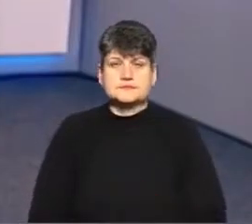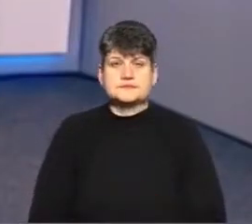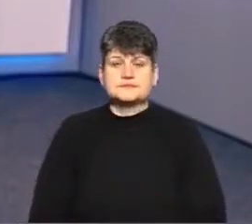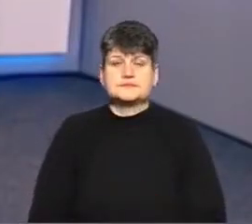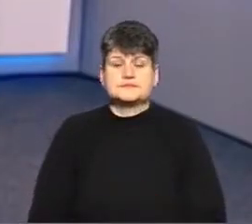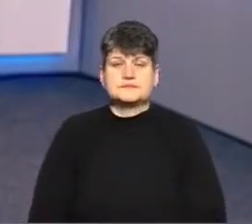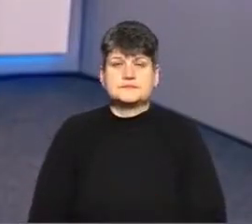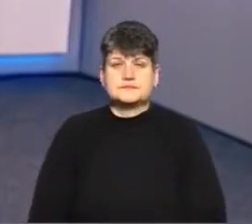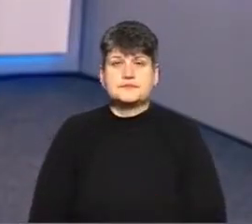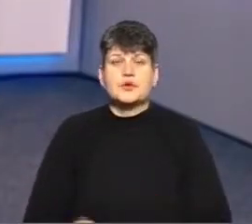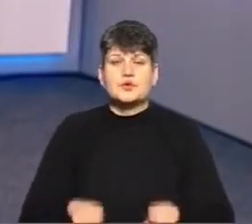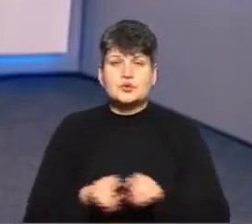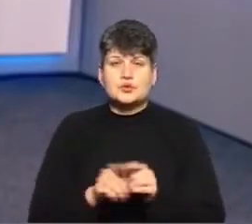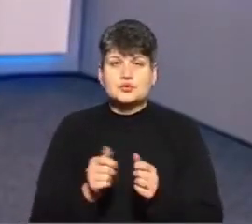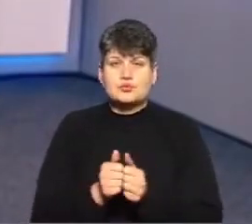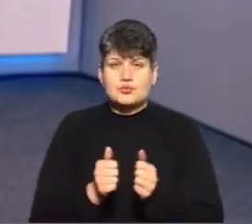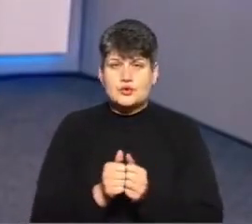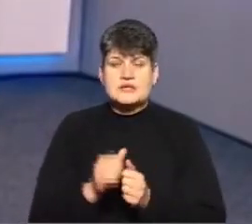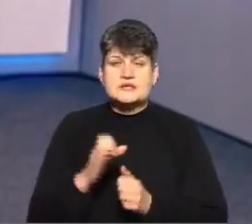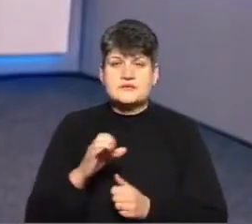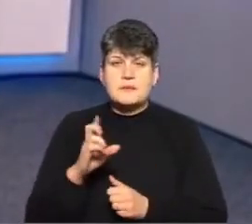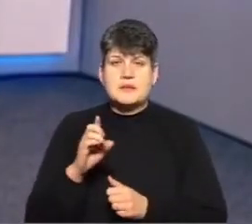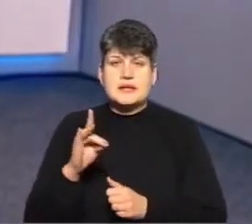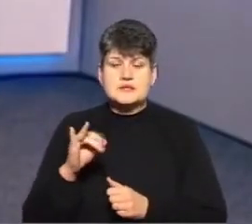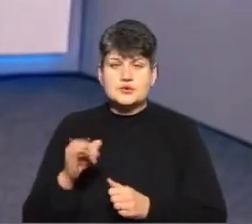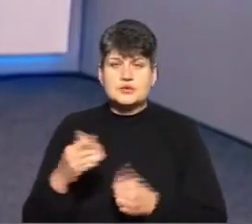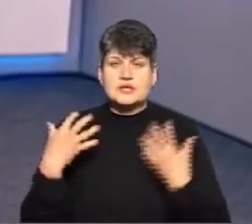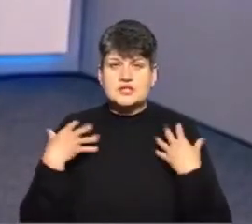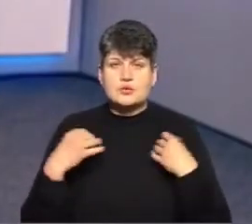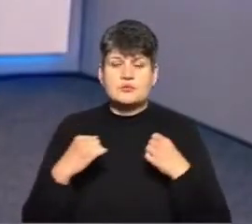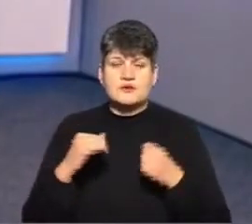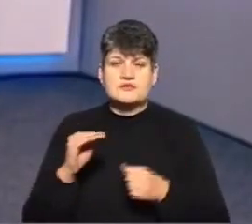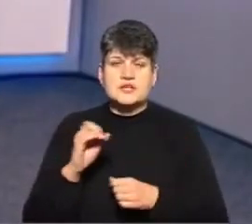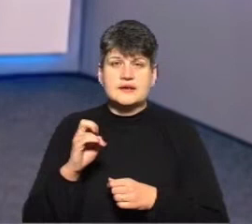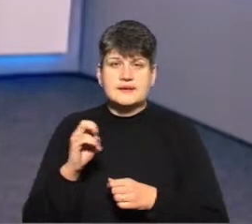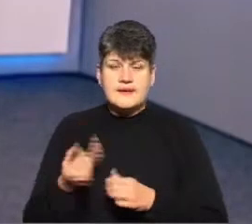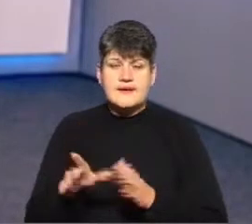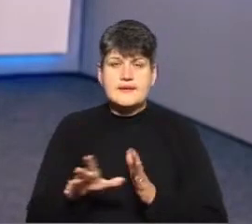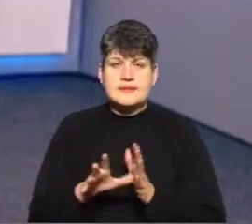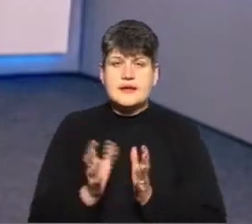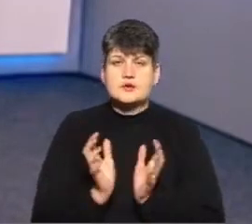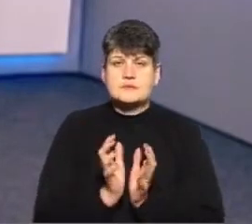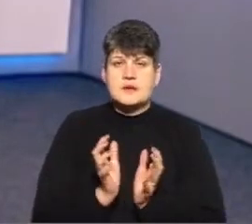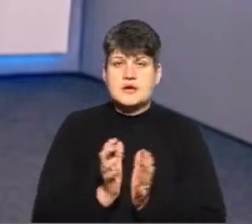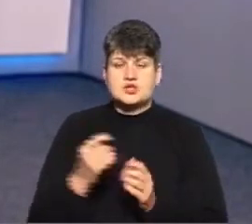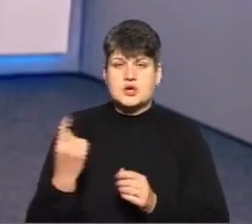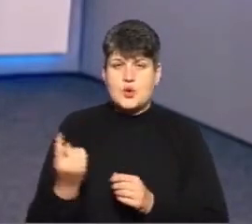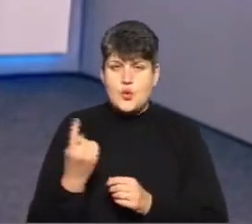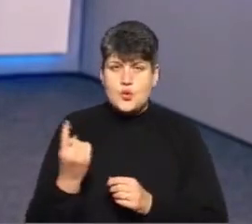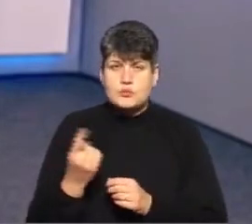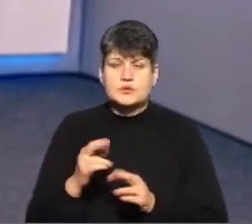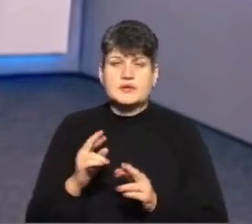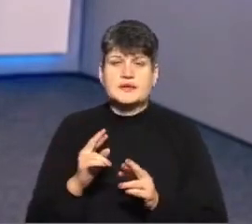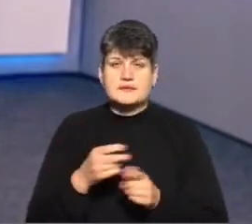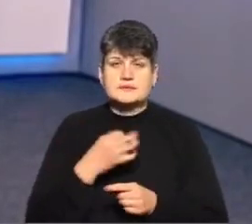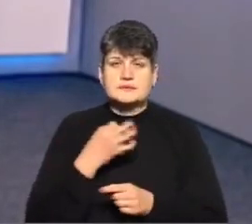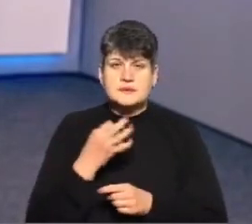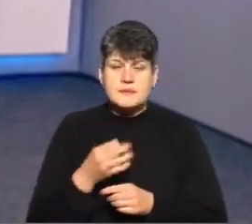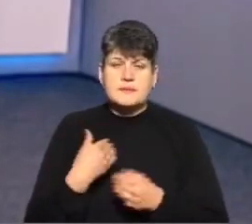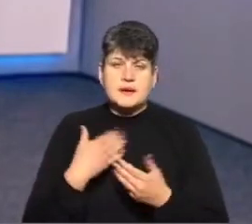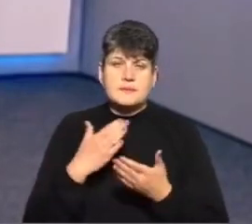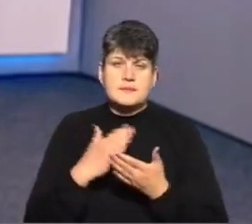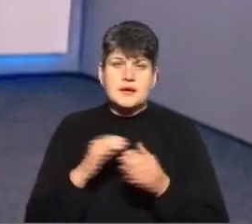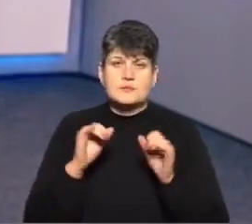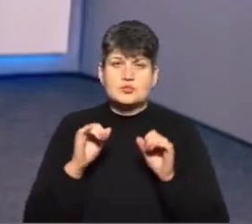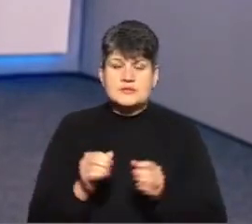Тож перед зі мною Софія Близнюк, начальник управління ЖКГ та енергозбереження області. І як я анонсувала, ми маємо можливість більш